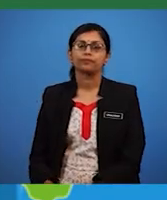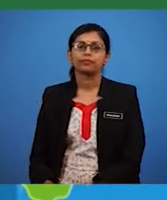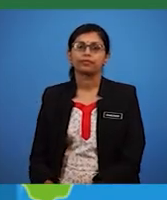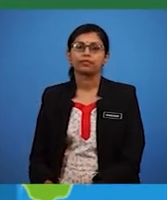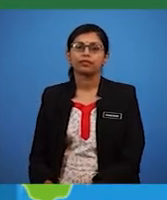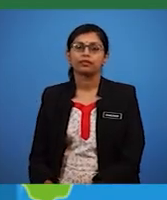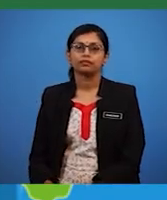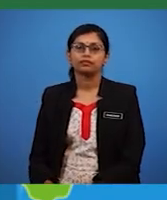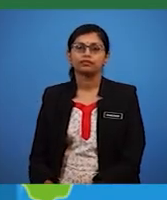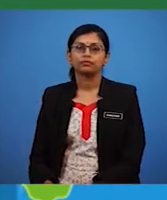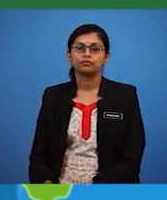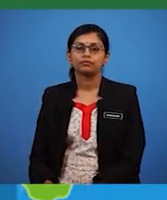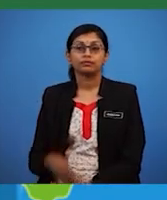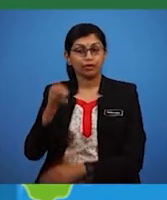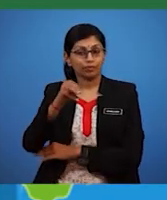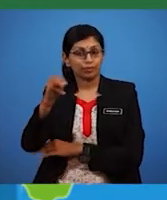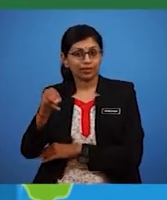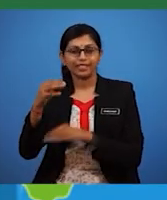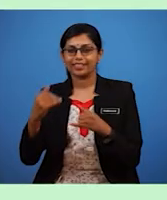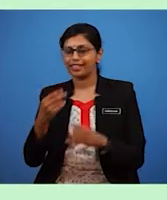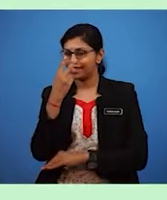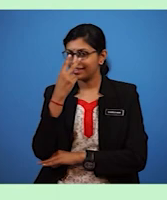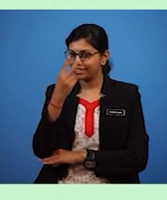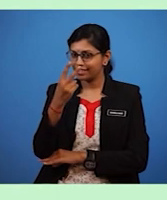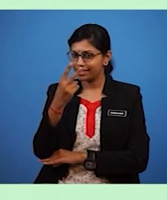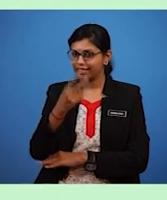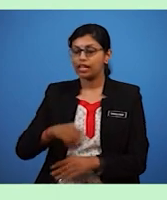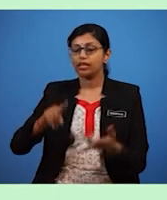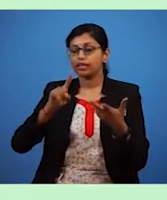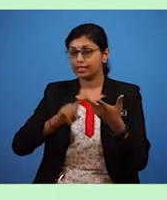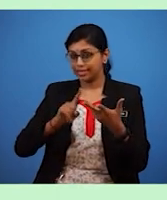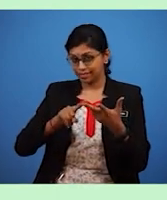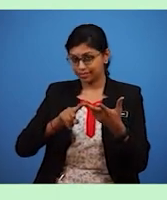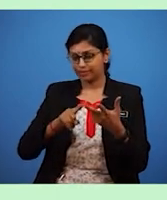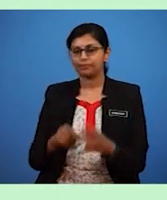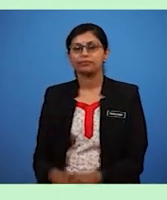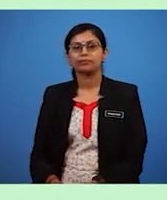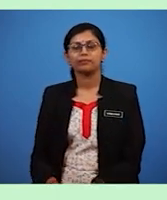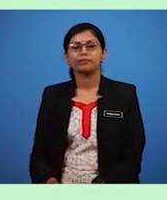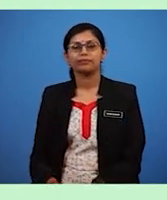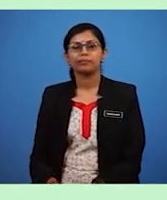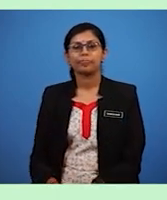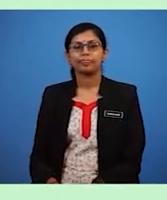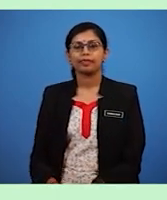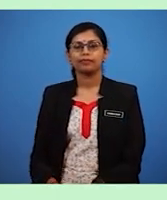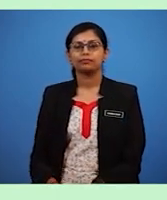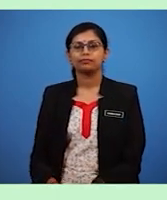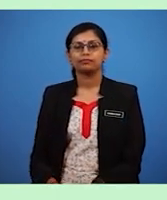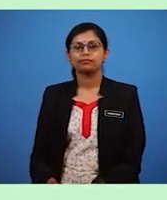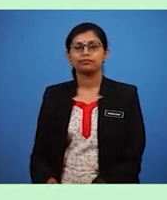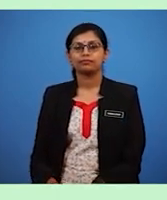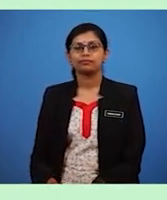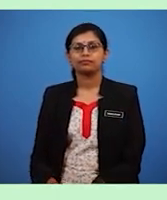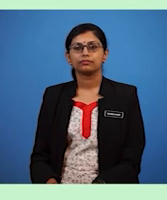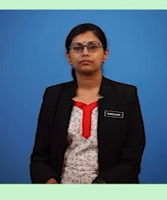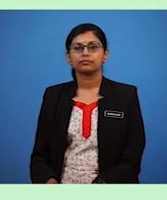Murid-murid, jom kita lihat langkah ketiga pula. Dalam